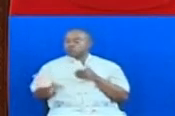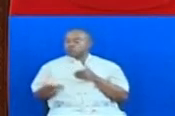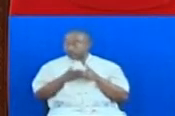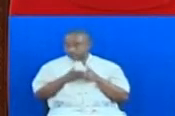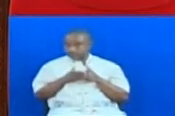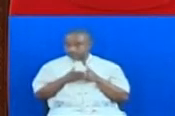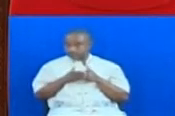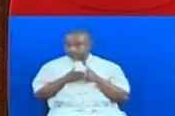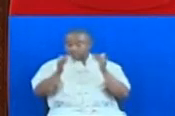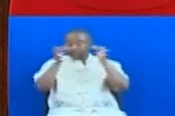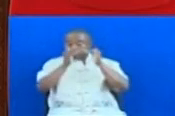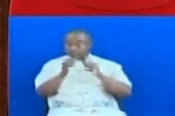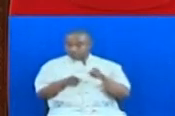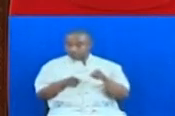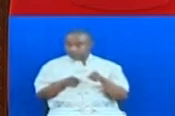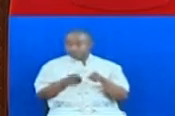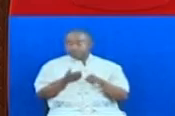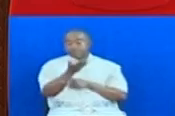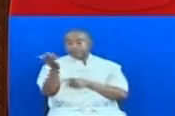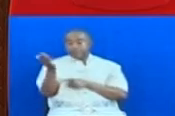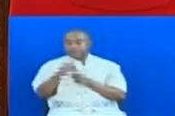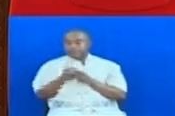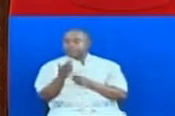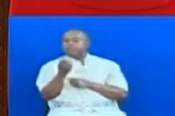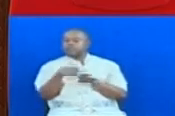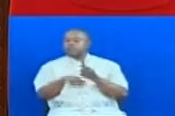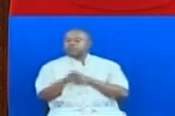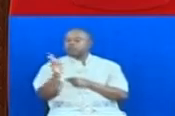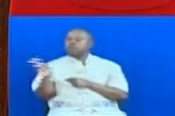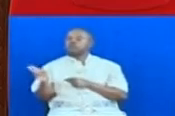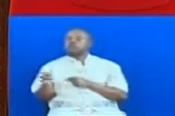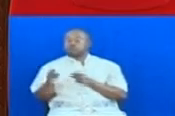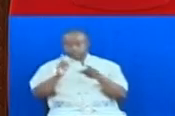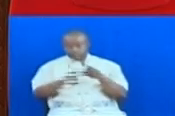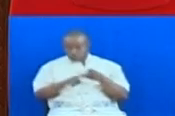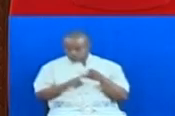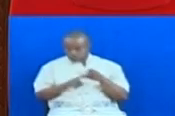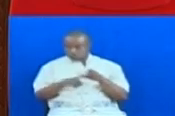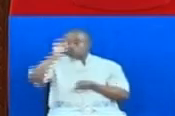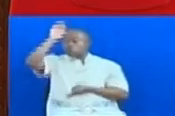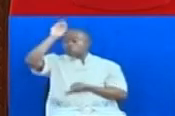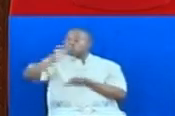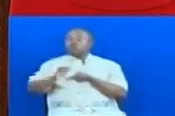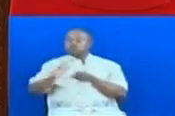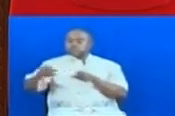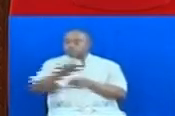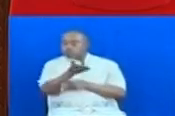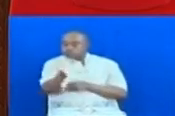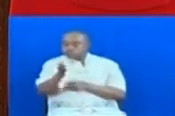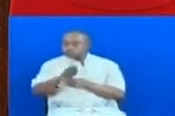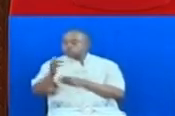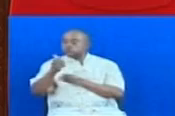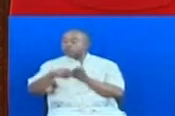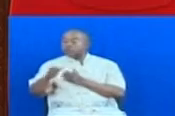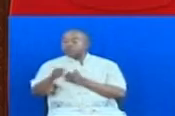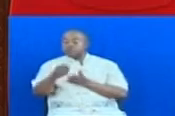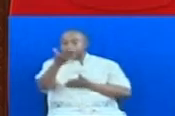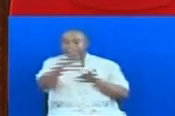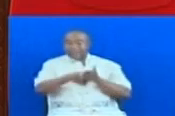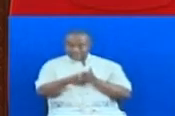kufungamanisha mifumo ya EPICA na mifumo mingine ya fedha katika halmashauri. Tatu, kupunguza urasimu katika malipo ya hati za